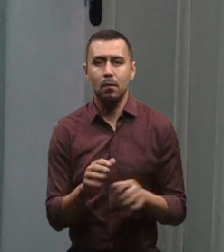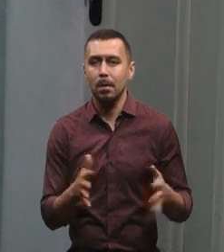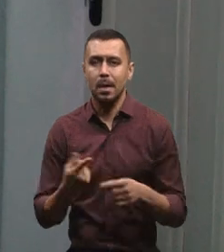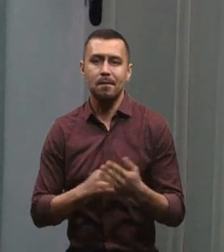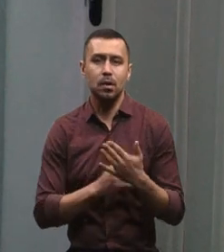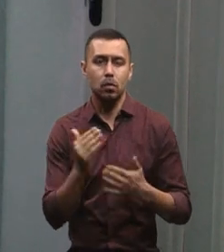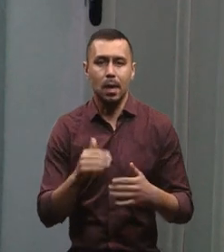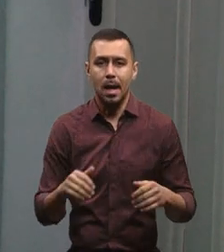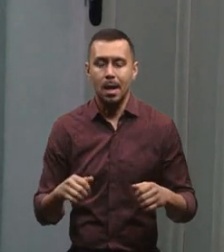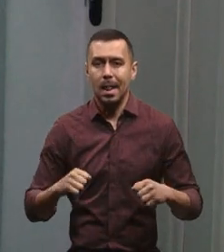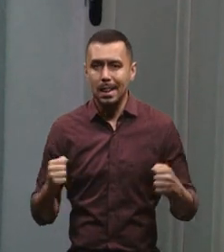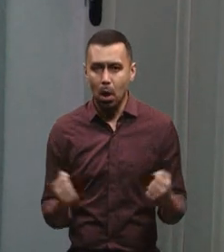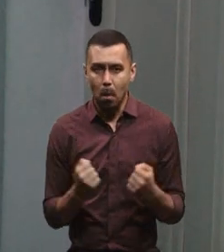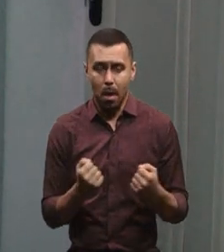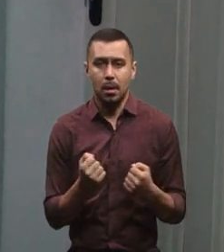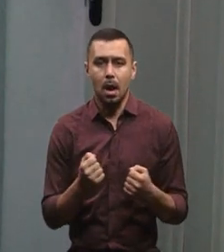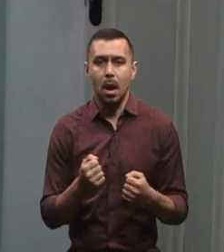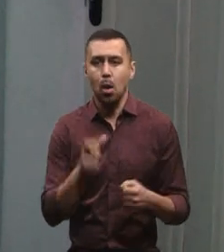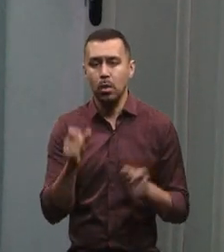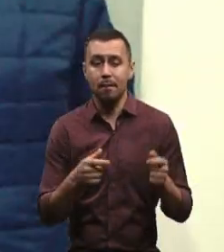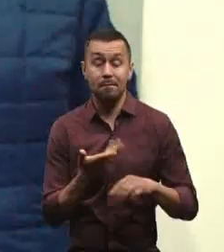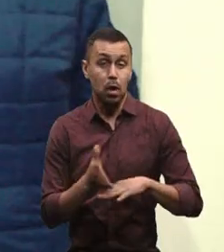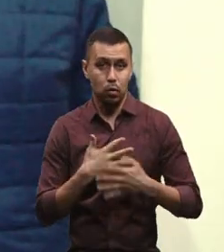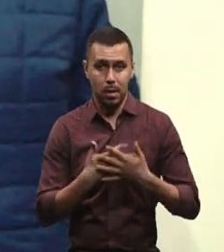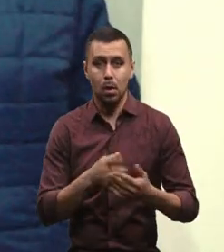це висока лихоманка і людям важко дихати. І